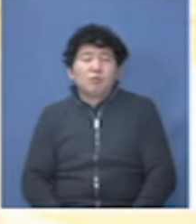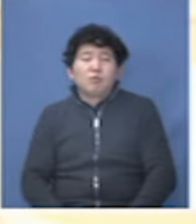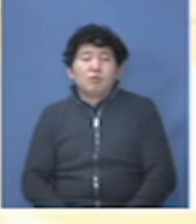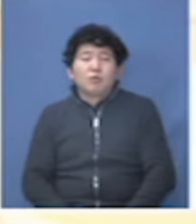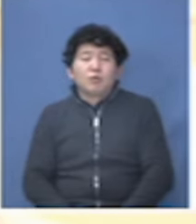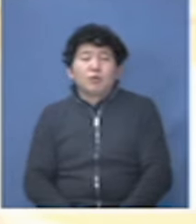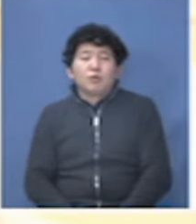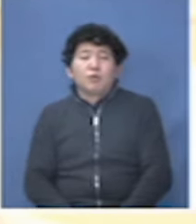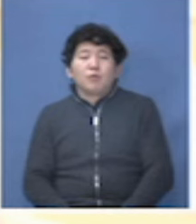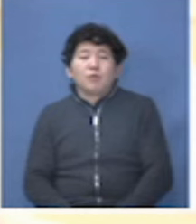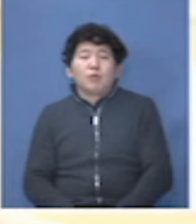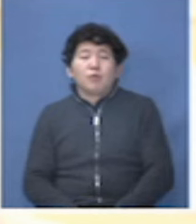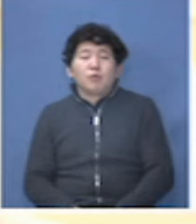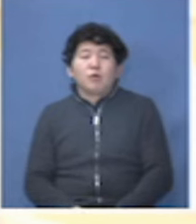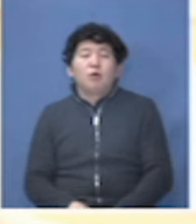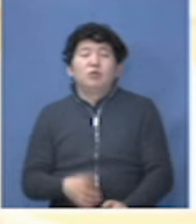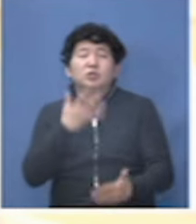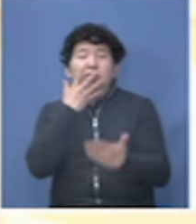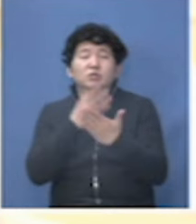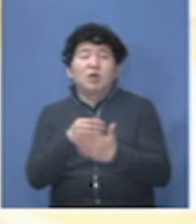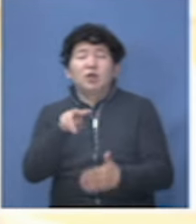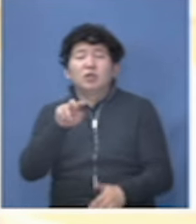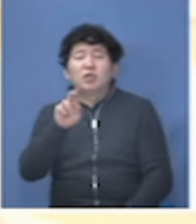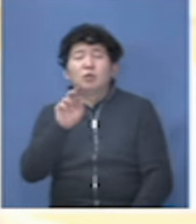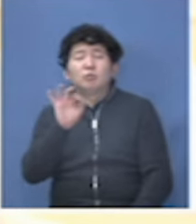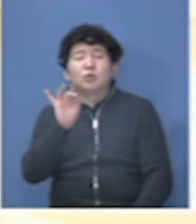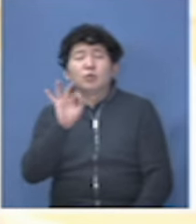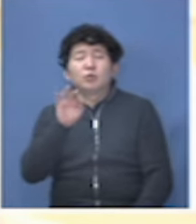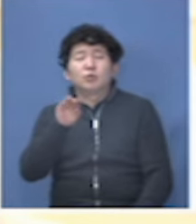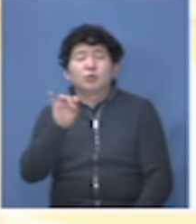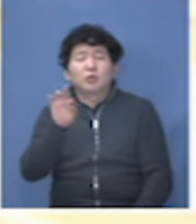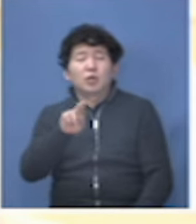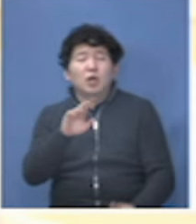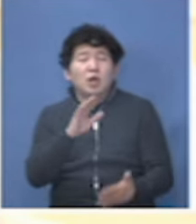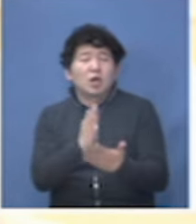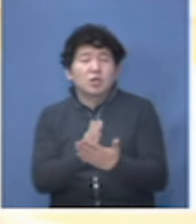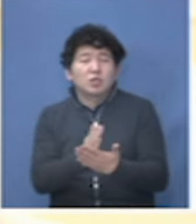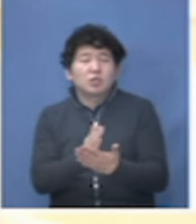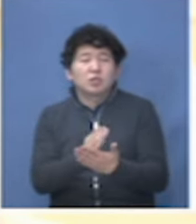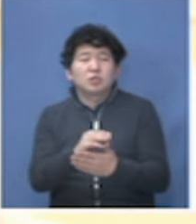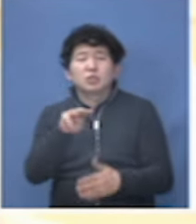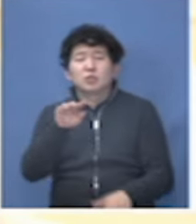кісілердің өзінің зертханалары бар. Осы тұрмыстық қатты қалдықтарды